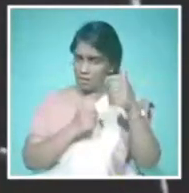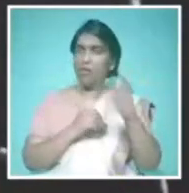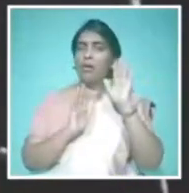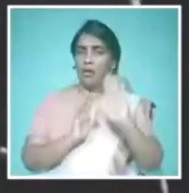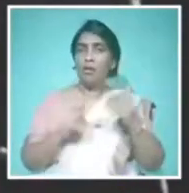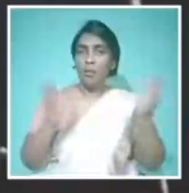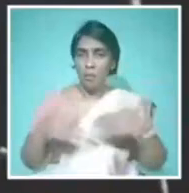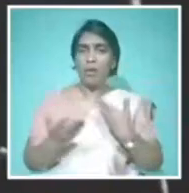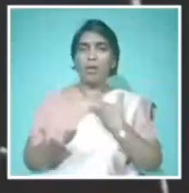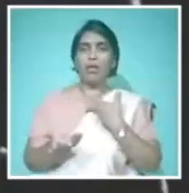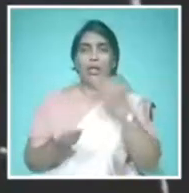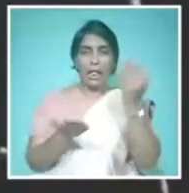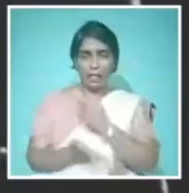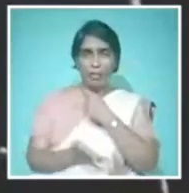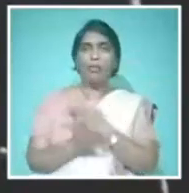තවමත් ඉතුරු වෙච්ච ඒවා තියෙනවා.